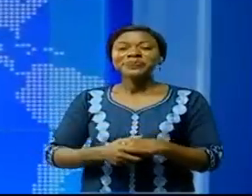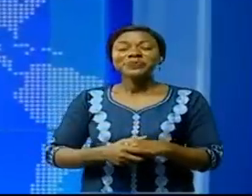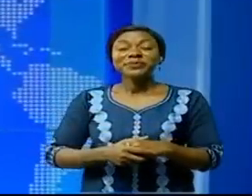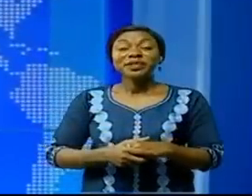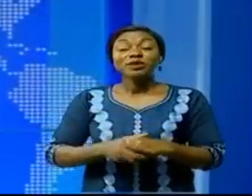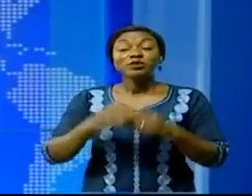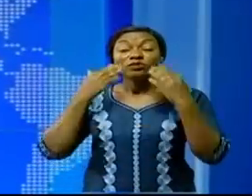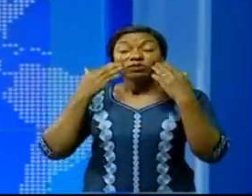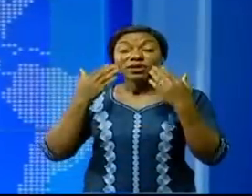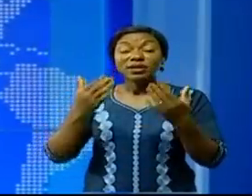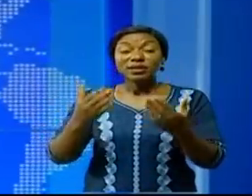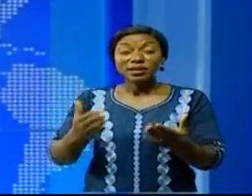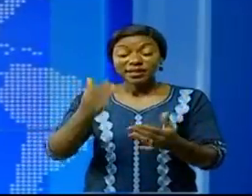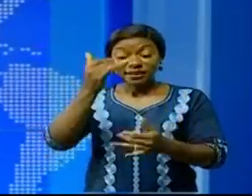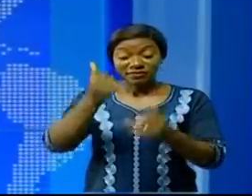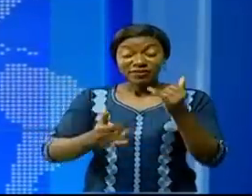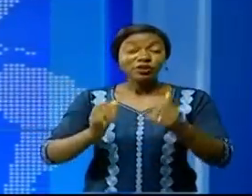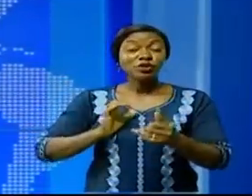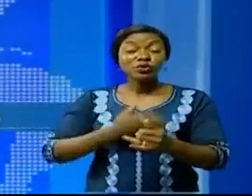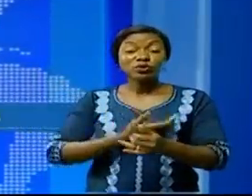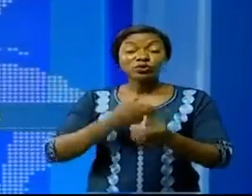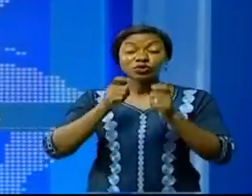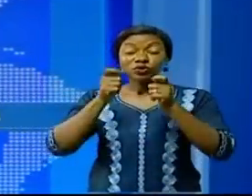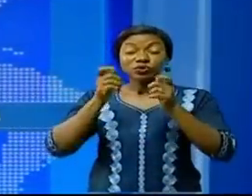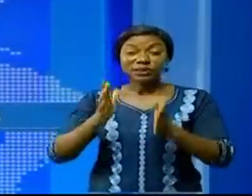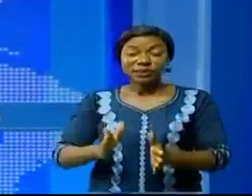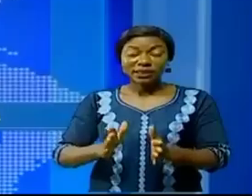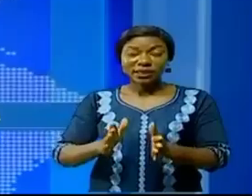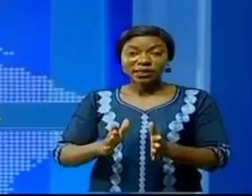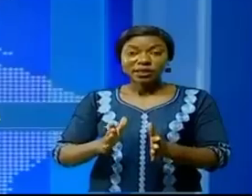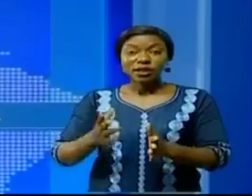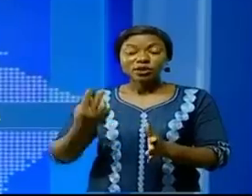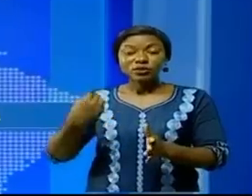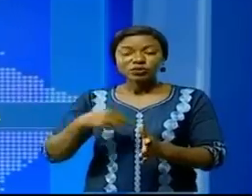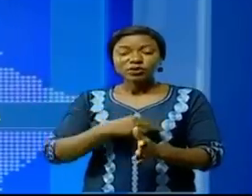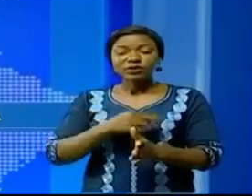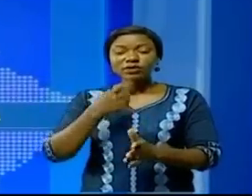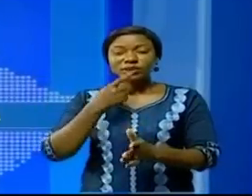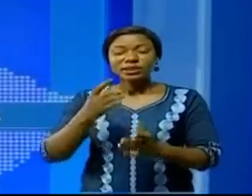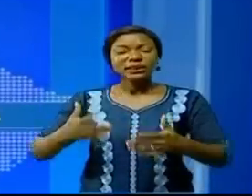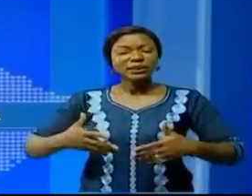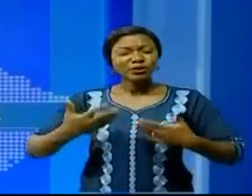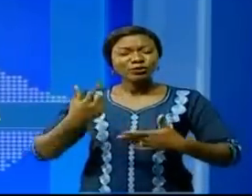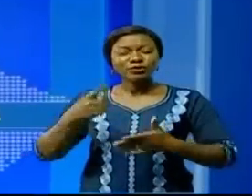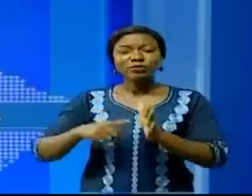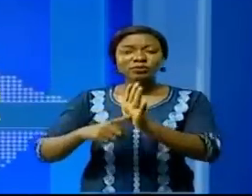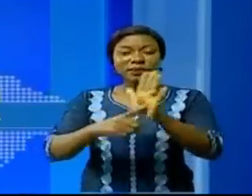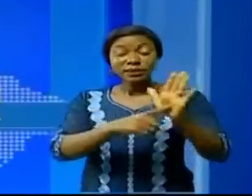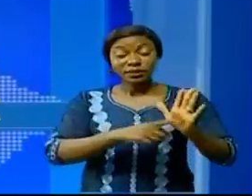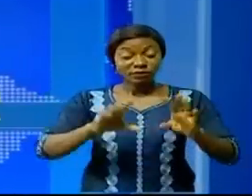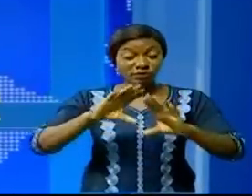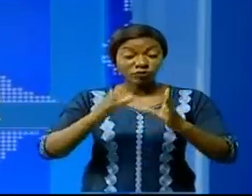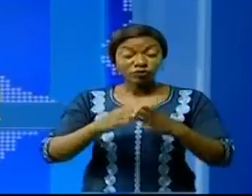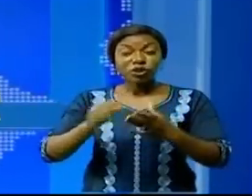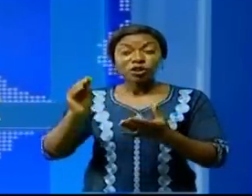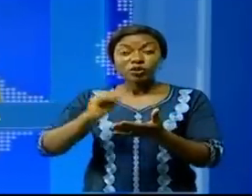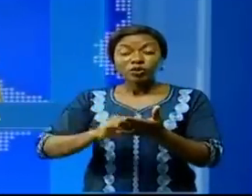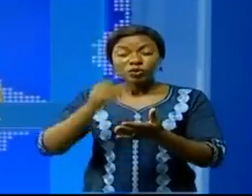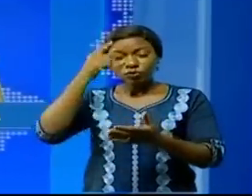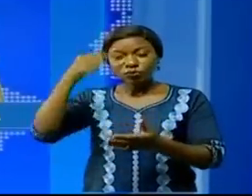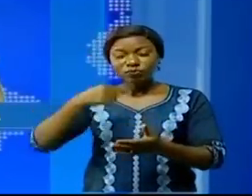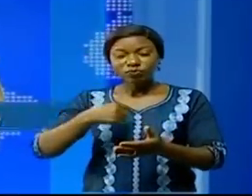Ce sera donc la fin de ce journal que nous avons eu le plaisir de vous présenter. Retrouvez à 20h Sandra